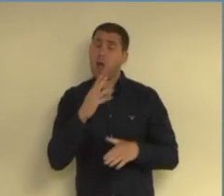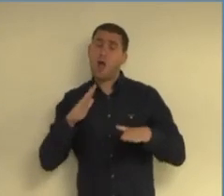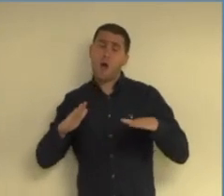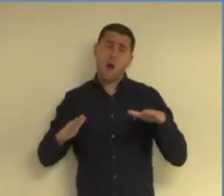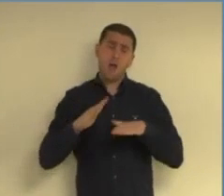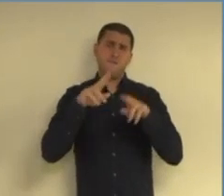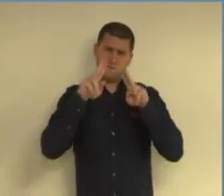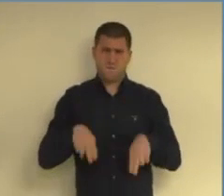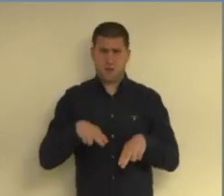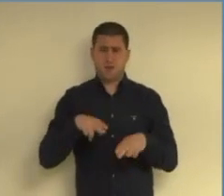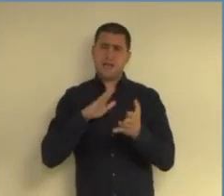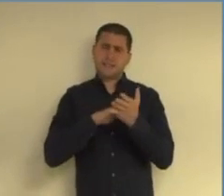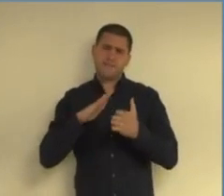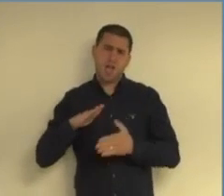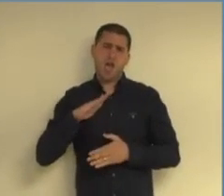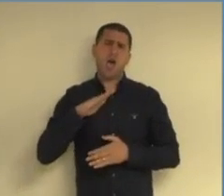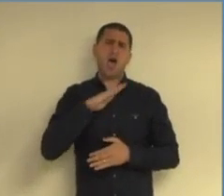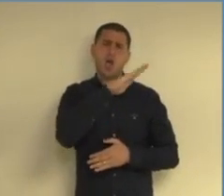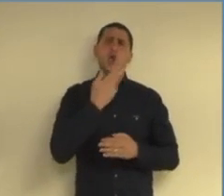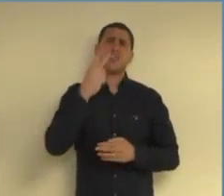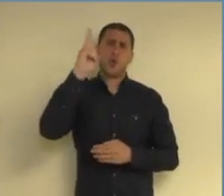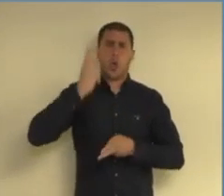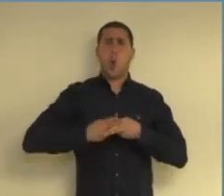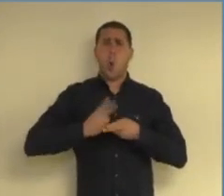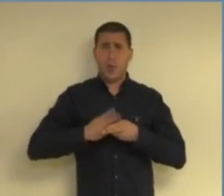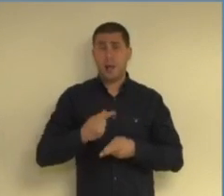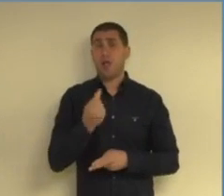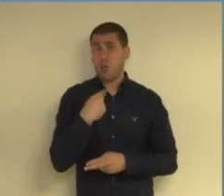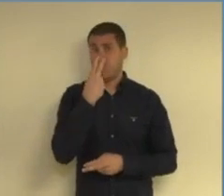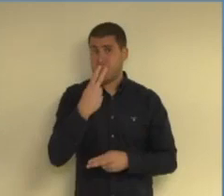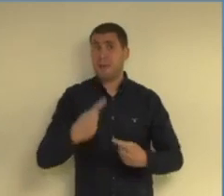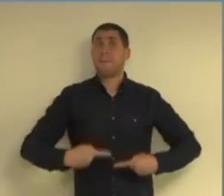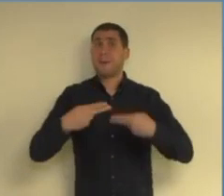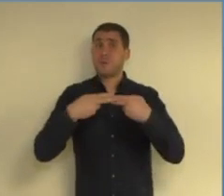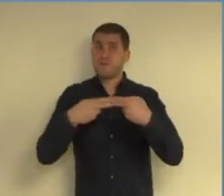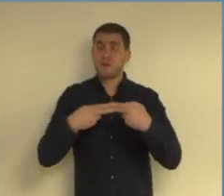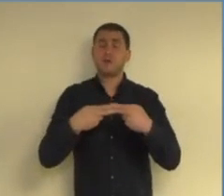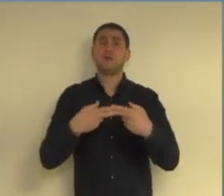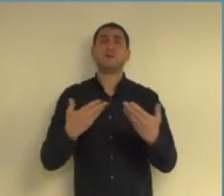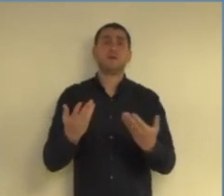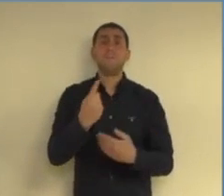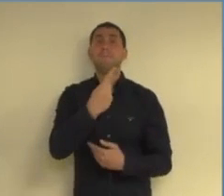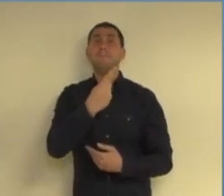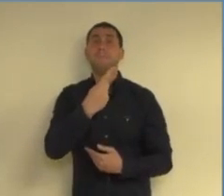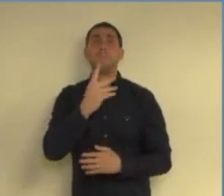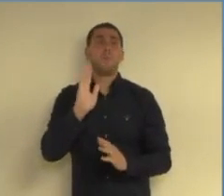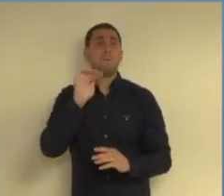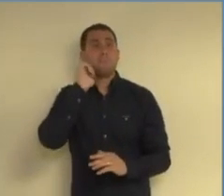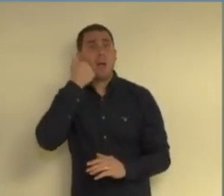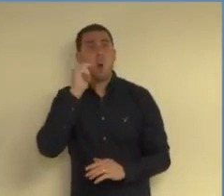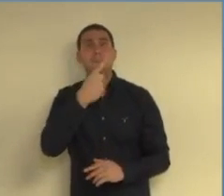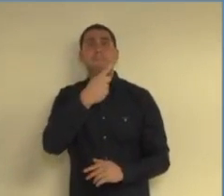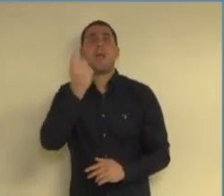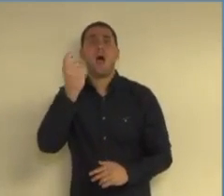עלייה בקצב העלייה של המספר החולים. אנחנו כנראה נראה בימים הקרובים מאוד, אולי מחר,